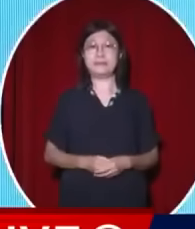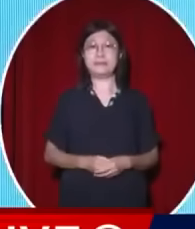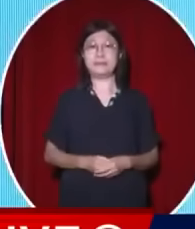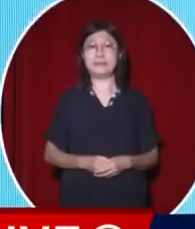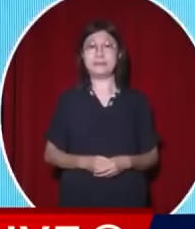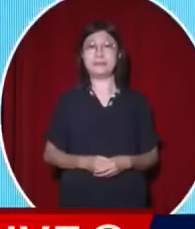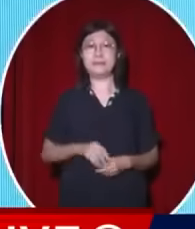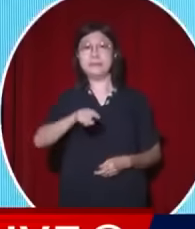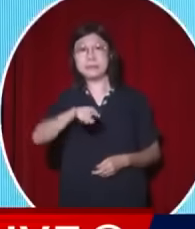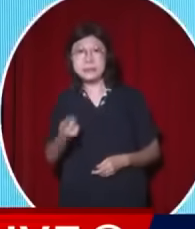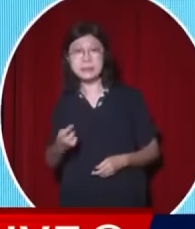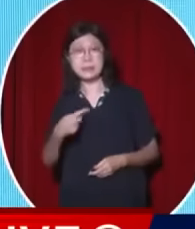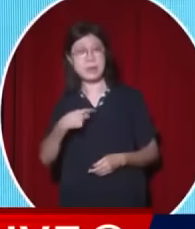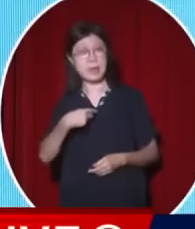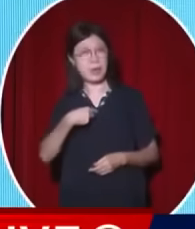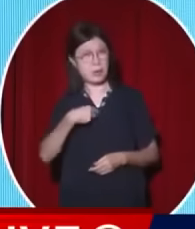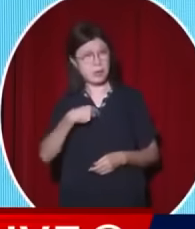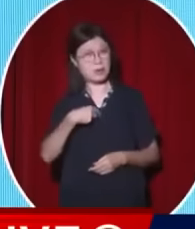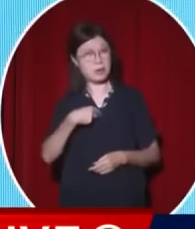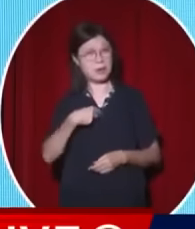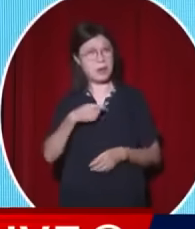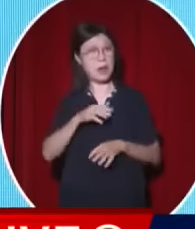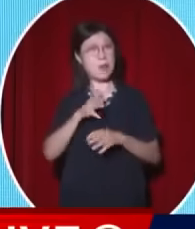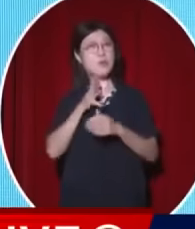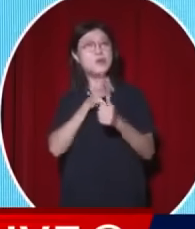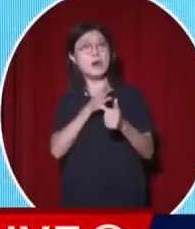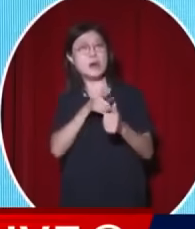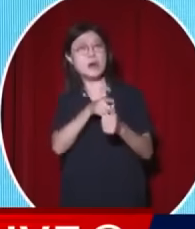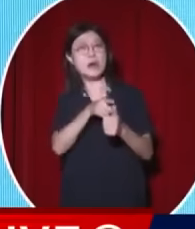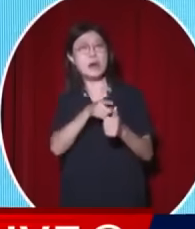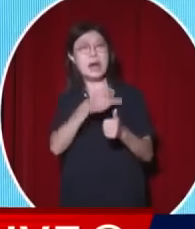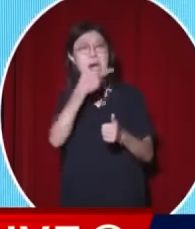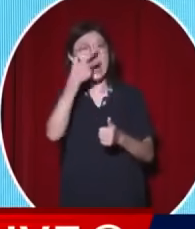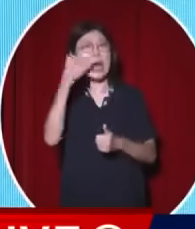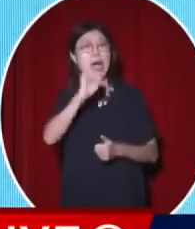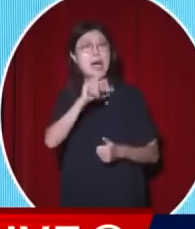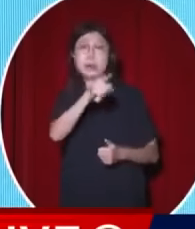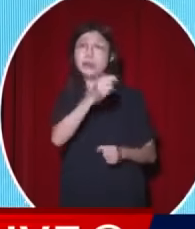接着朋友可能会问，赖佩霞，你能做什